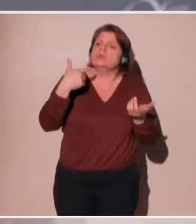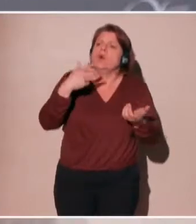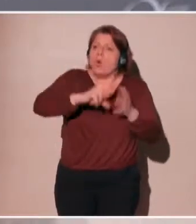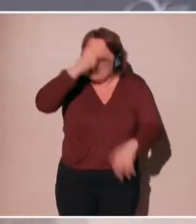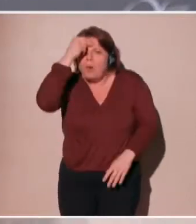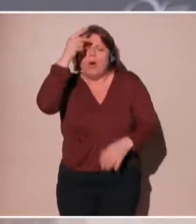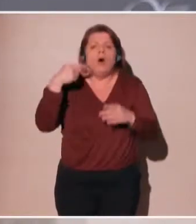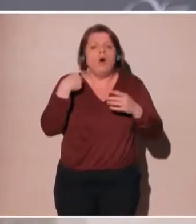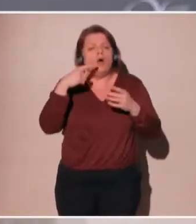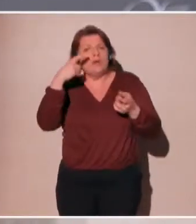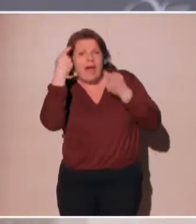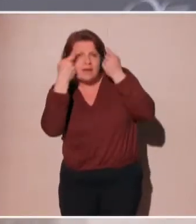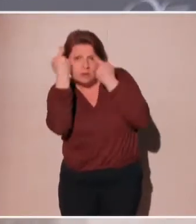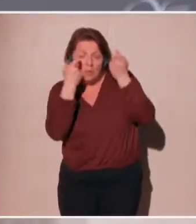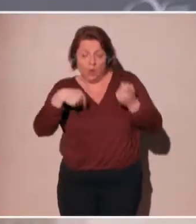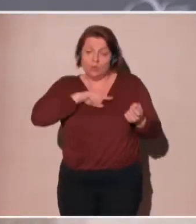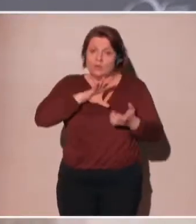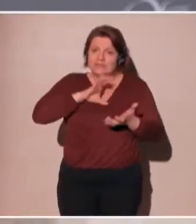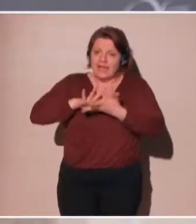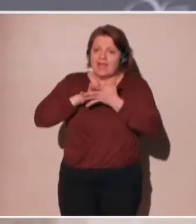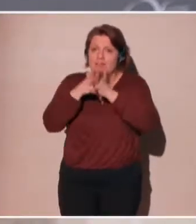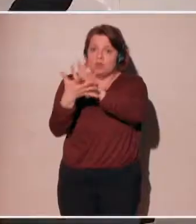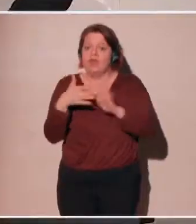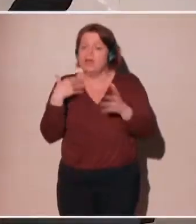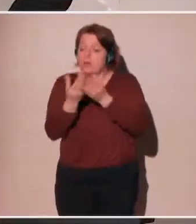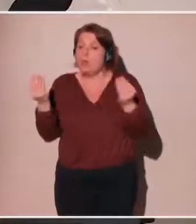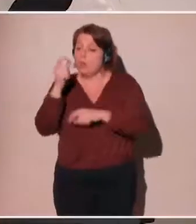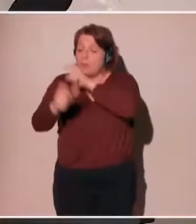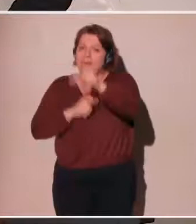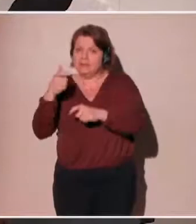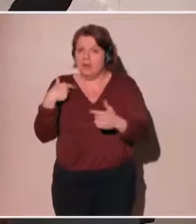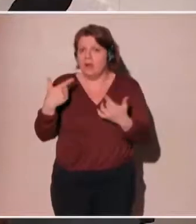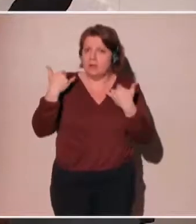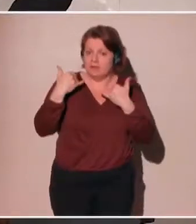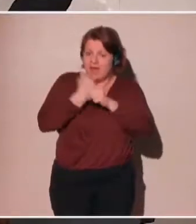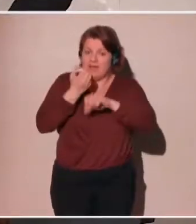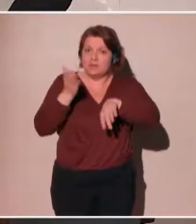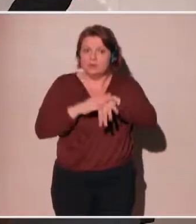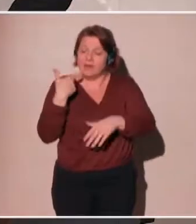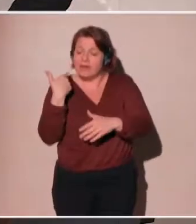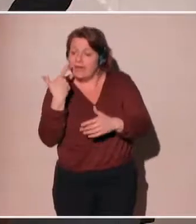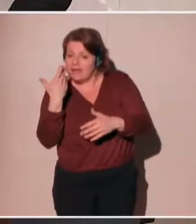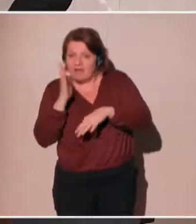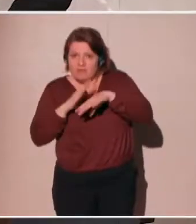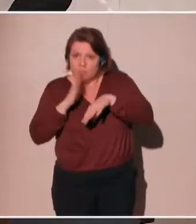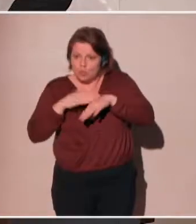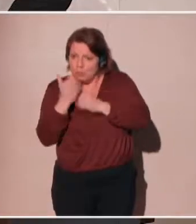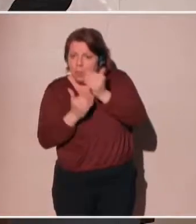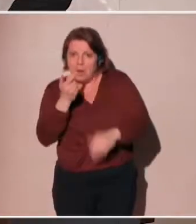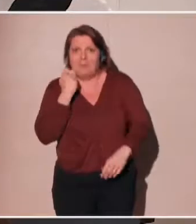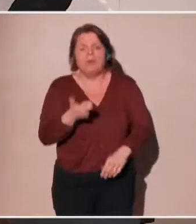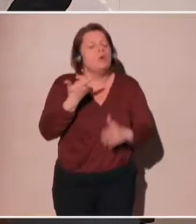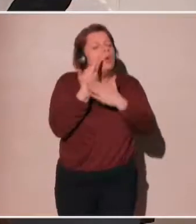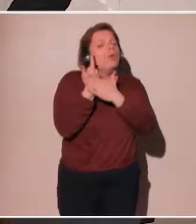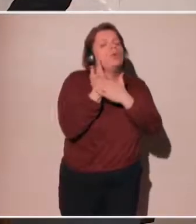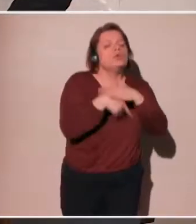dans lequel on essaye d'évoluer et sur lequel beaucoup de gens, sans beaucoup de progrès malheureusement, travaillent depuis des années. Les logiciels,